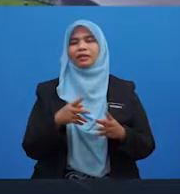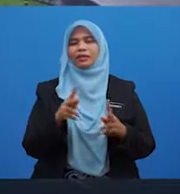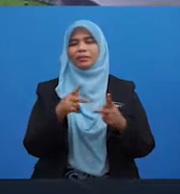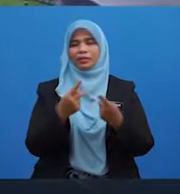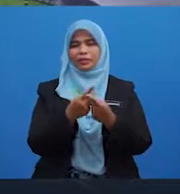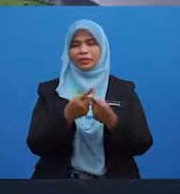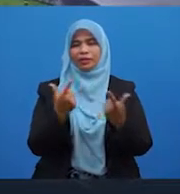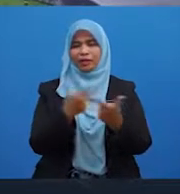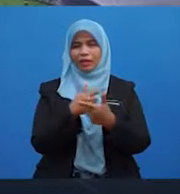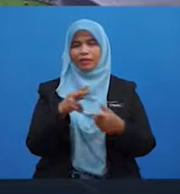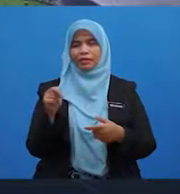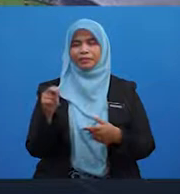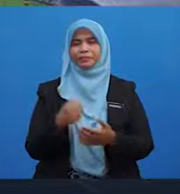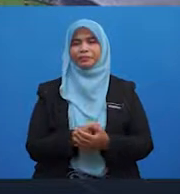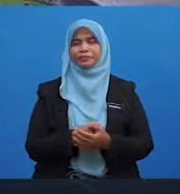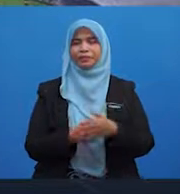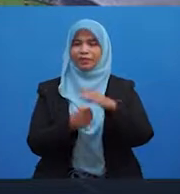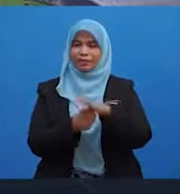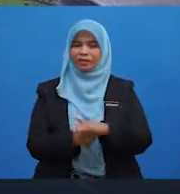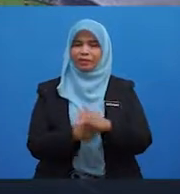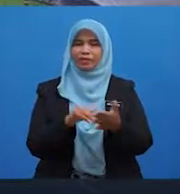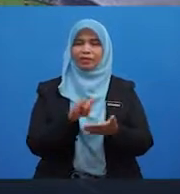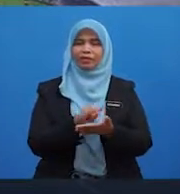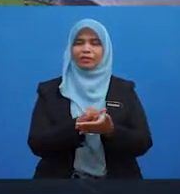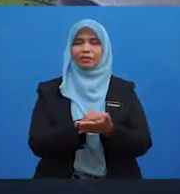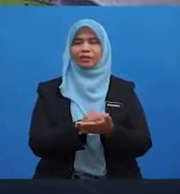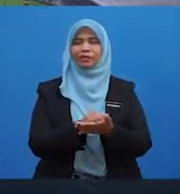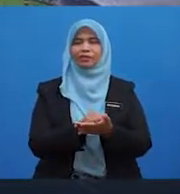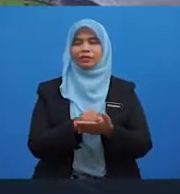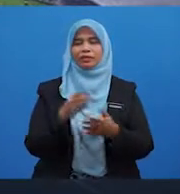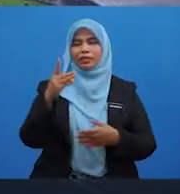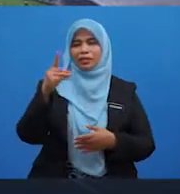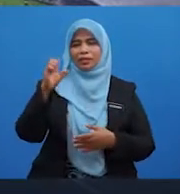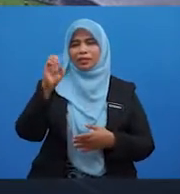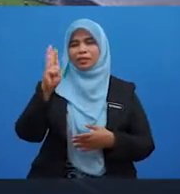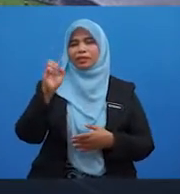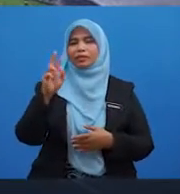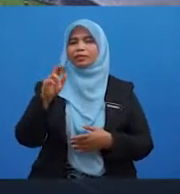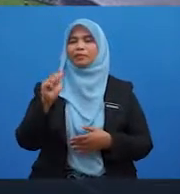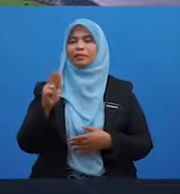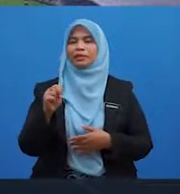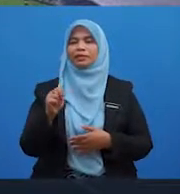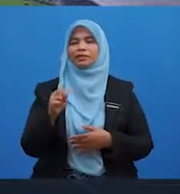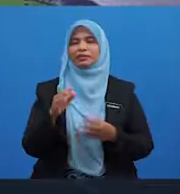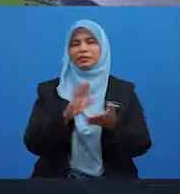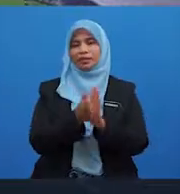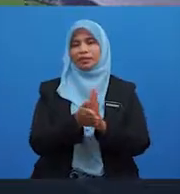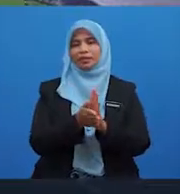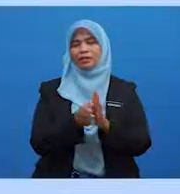Stres yang dialami adalah dalam bentuk debaran yang telah ditafsirkan sebagai positif oleh pemain-pemain